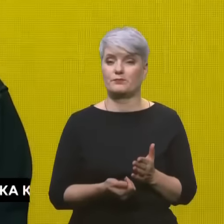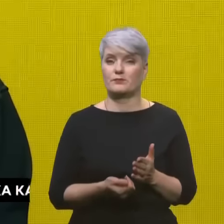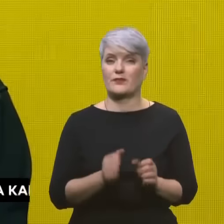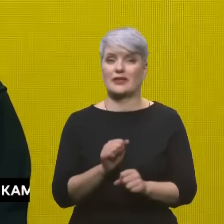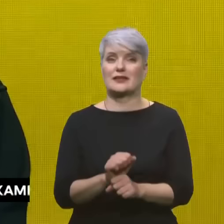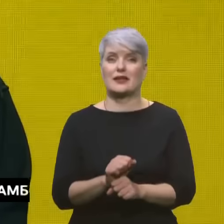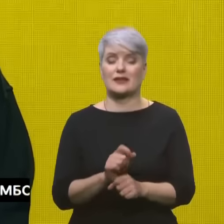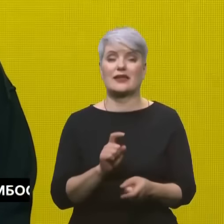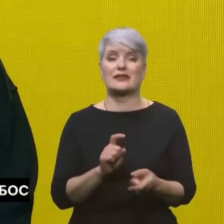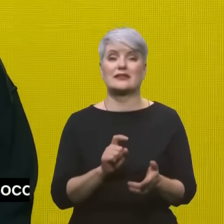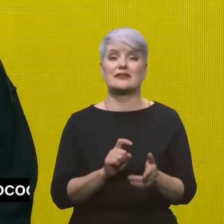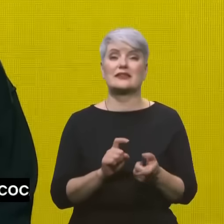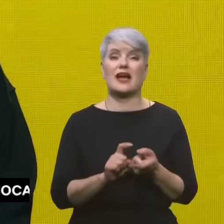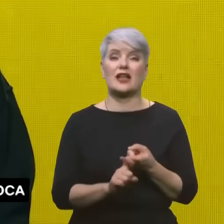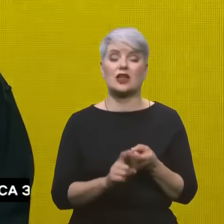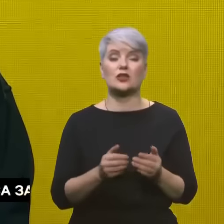стагнація залежить від